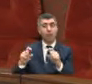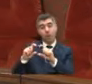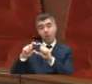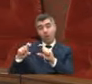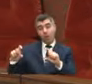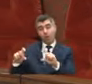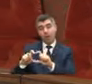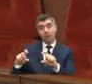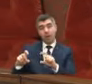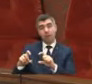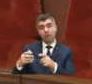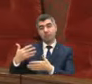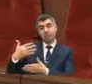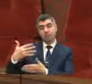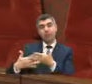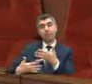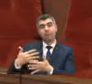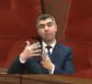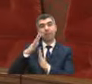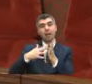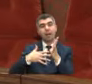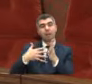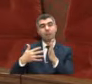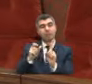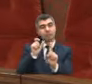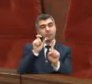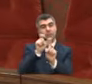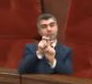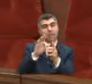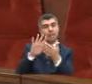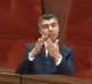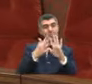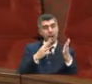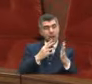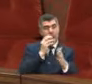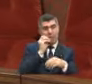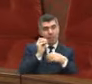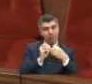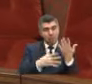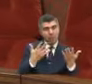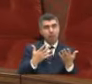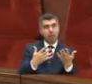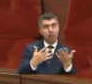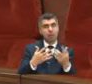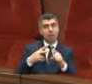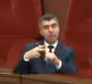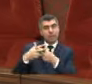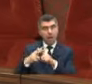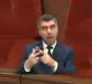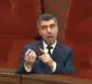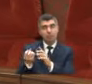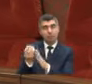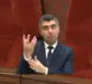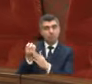البرامج المتعددة فيما يتعلق بحماية البيئة، كتمشي من النفايات، تطهير السائل، التلوث الصناعي، الساحل،